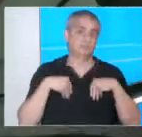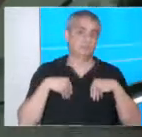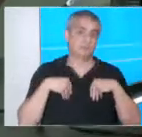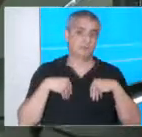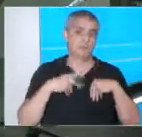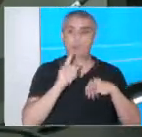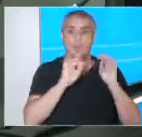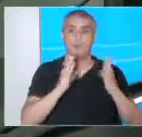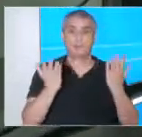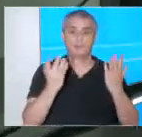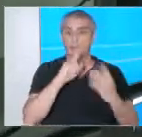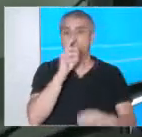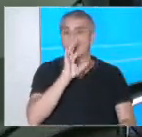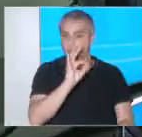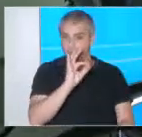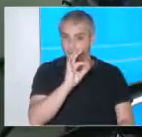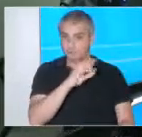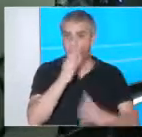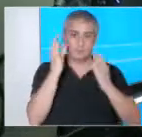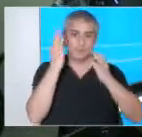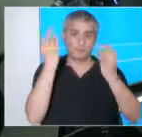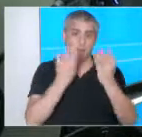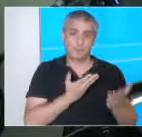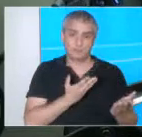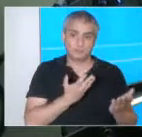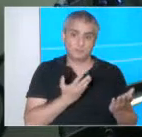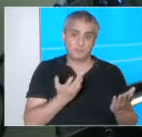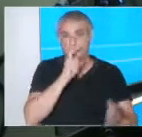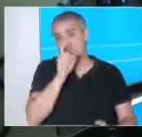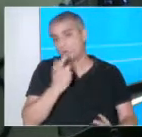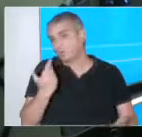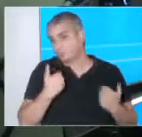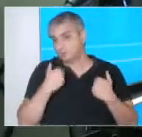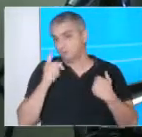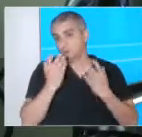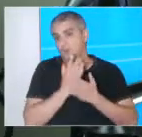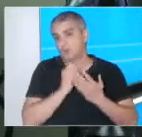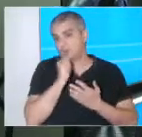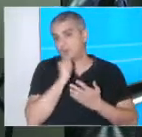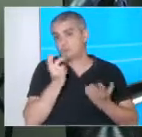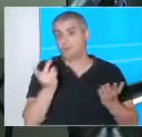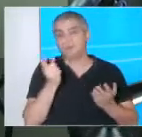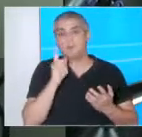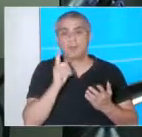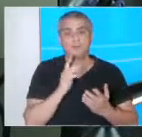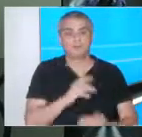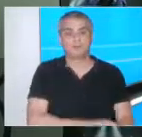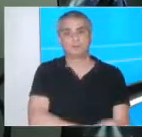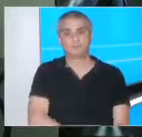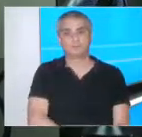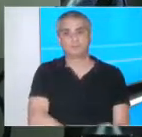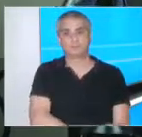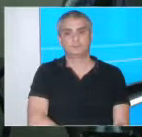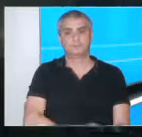לא, להחרים. אז אולי בשס זה עוד מקדשים את הדבר הזה. יכול להיות שאצלנו יש גם כאלה שלא רוצים לדבר, אבל חברים הכשרות, שלנו... מתווה